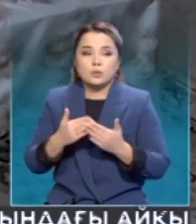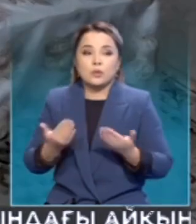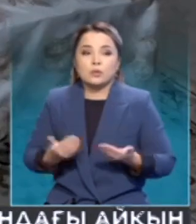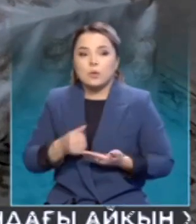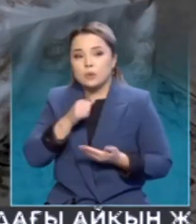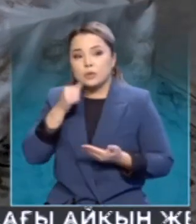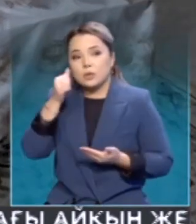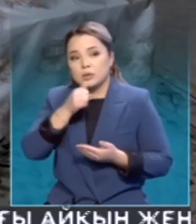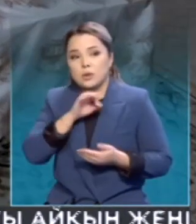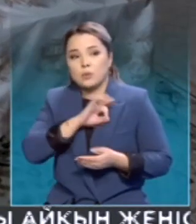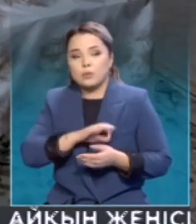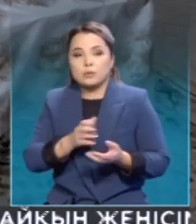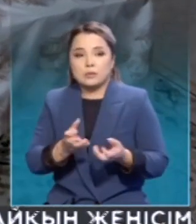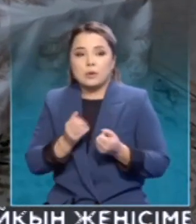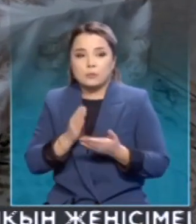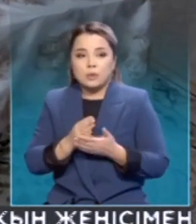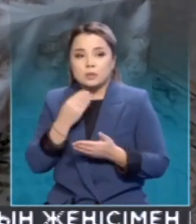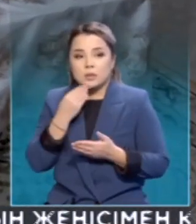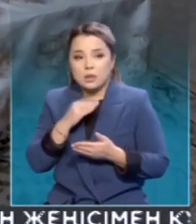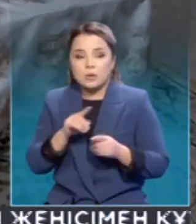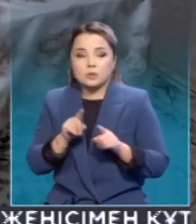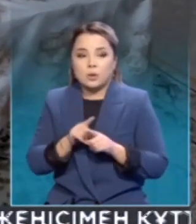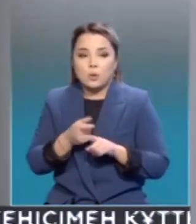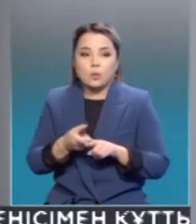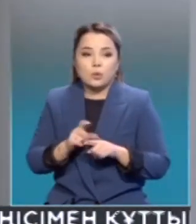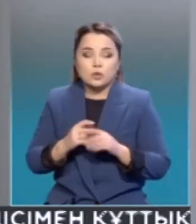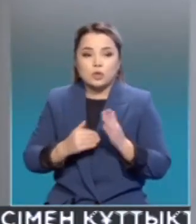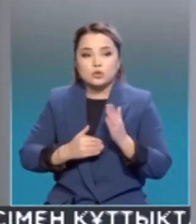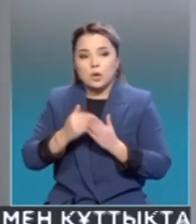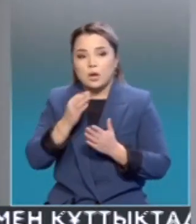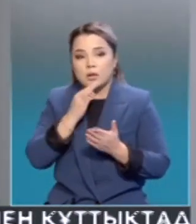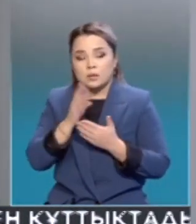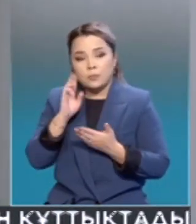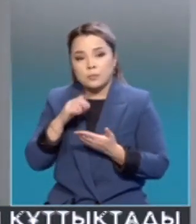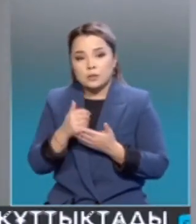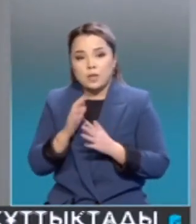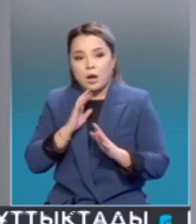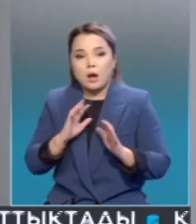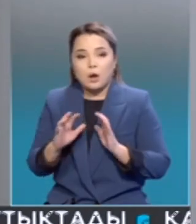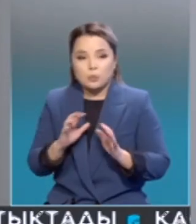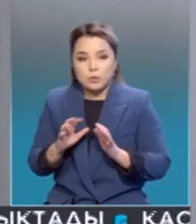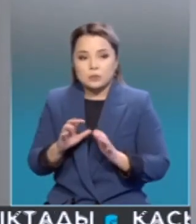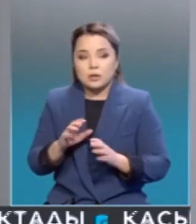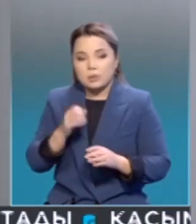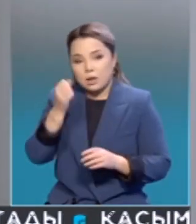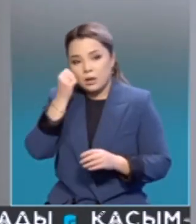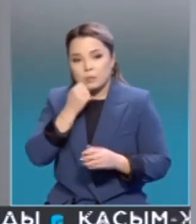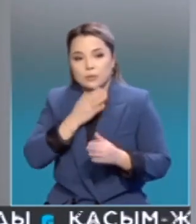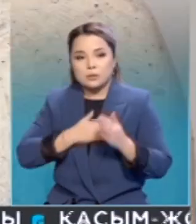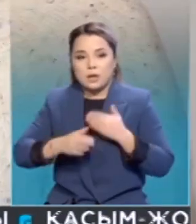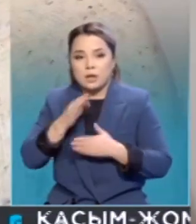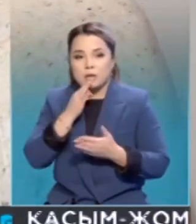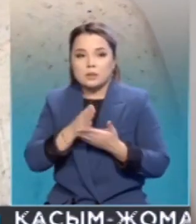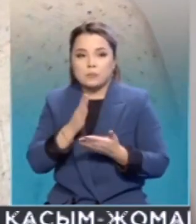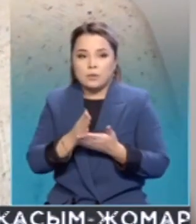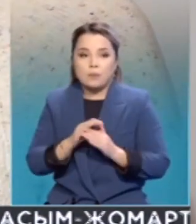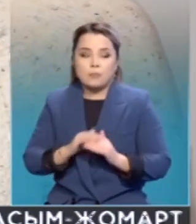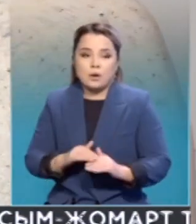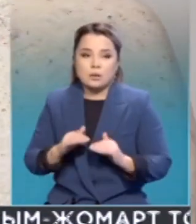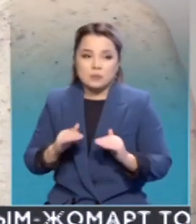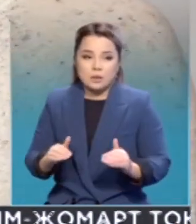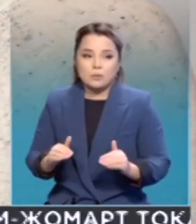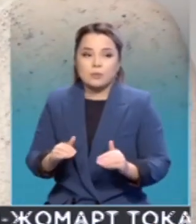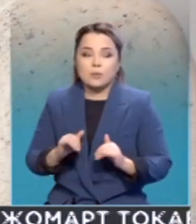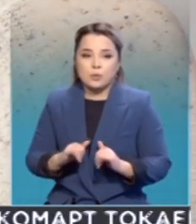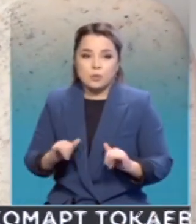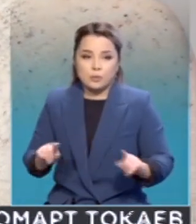өткен жылы қол жеткізді. Үйдің сапасы өте жоғары дейді. Мемлекеттің қамқорлығына шексіз риза. Балаша міне